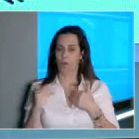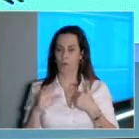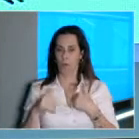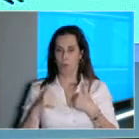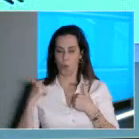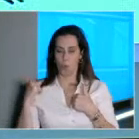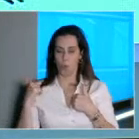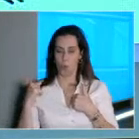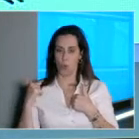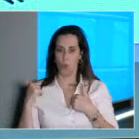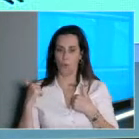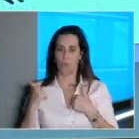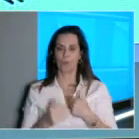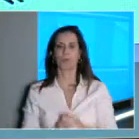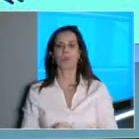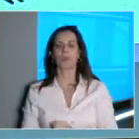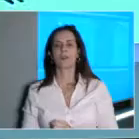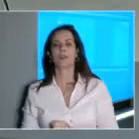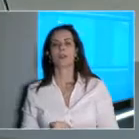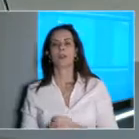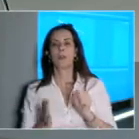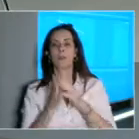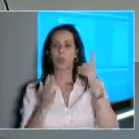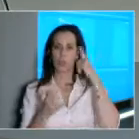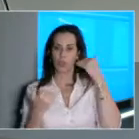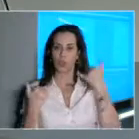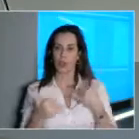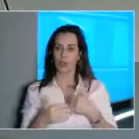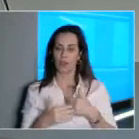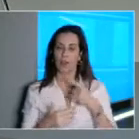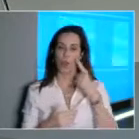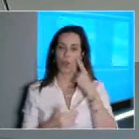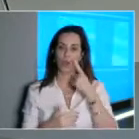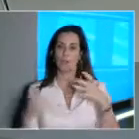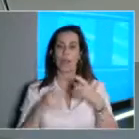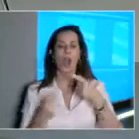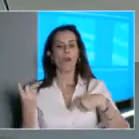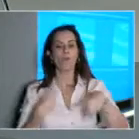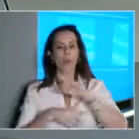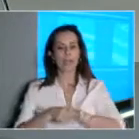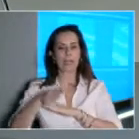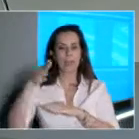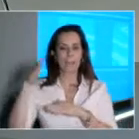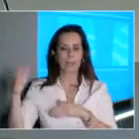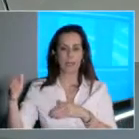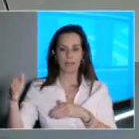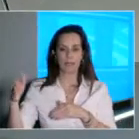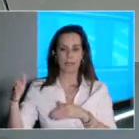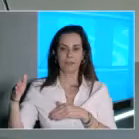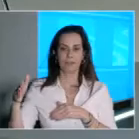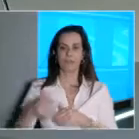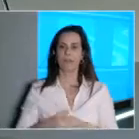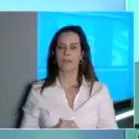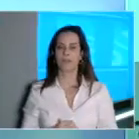הוא טוקי בוגי אלון. בידיעות אחרונות רואים את חבורת ראשי